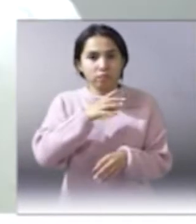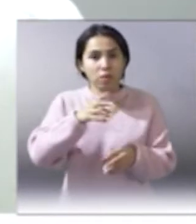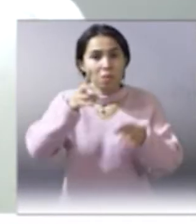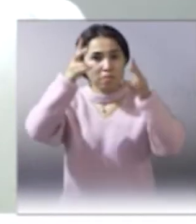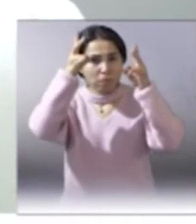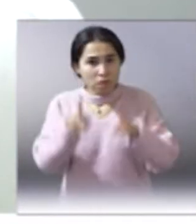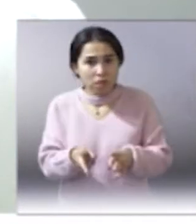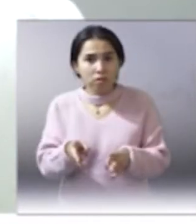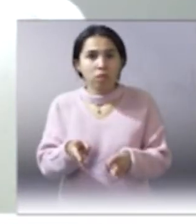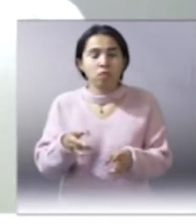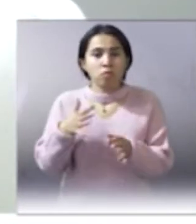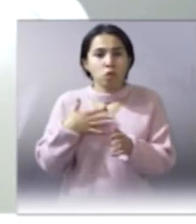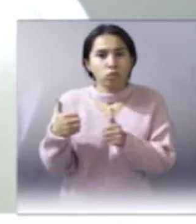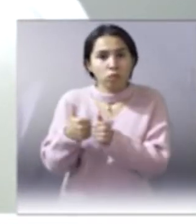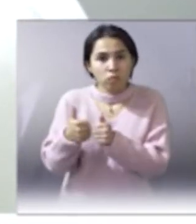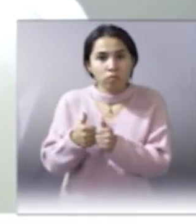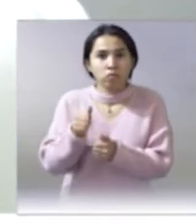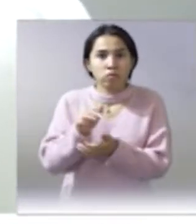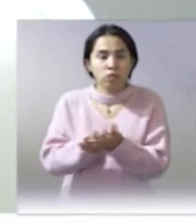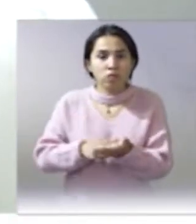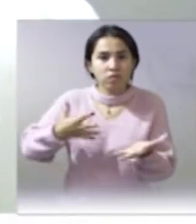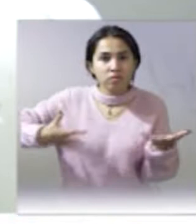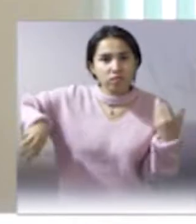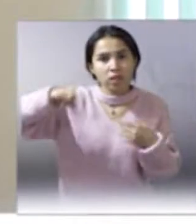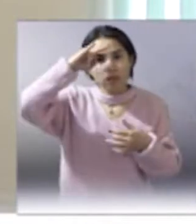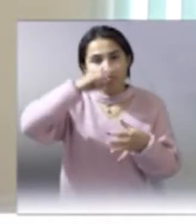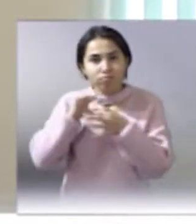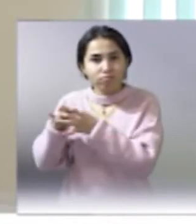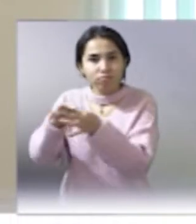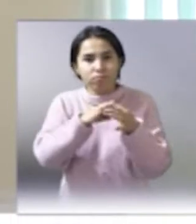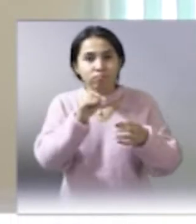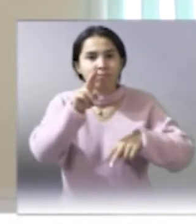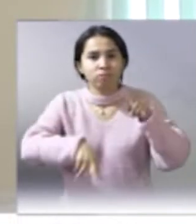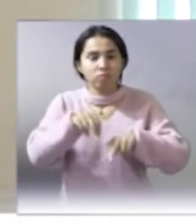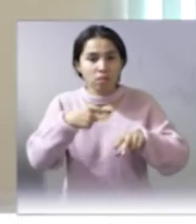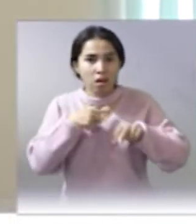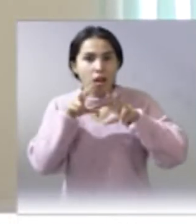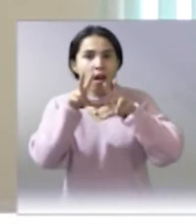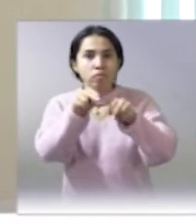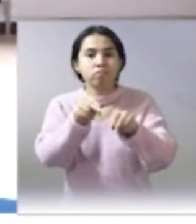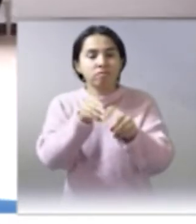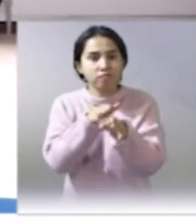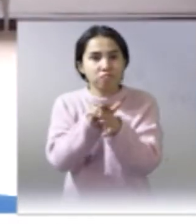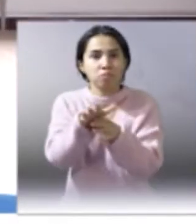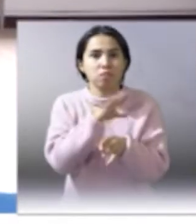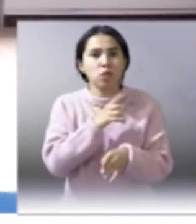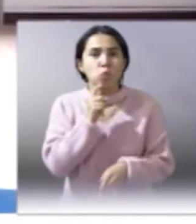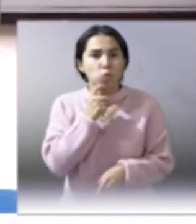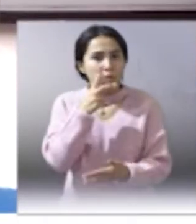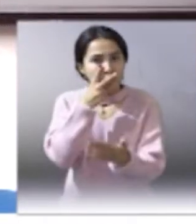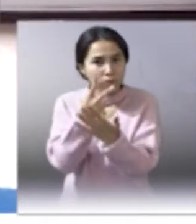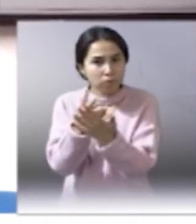самозанятых и безработных смогут стать индивидуальными предпринимателями. Вместе с тем объем валовой продукции сельского хозяйства увеличится